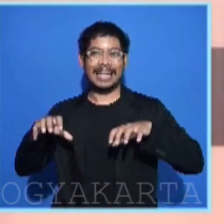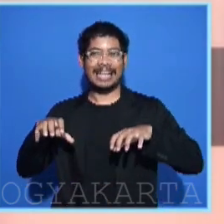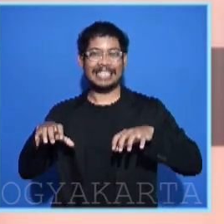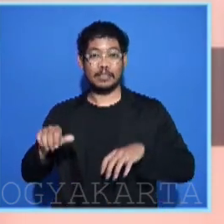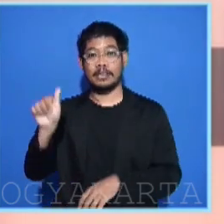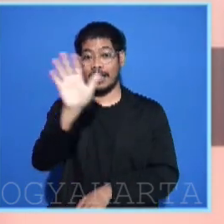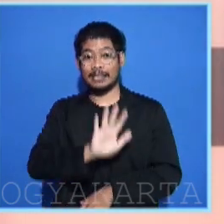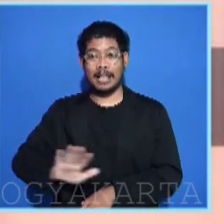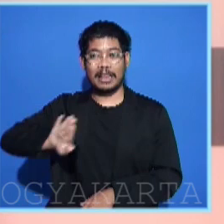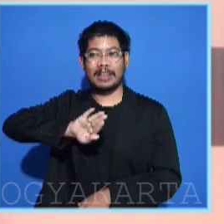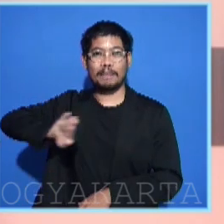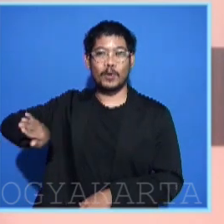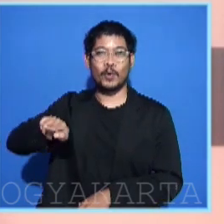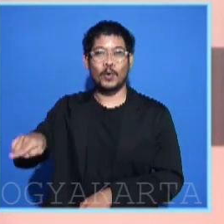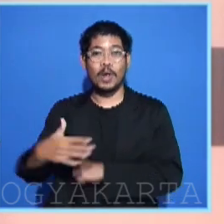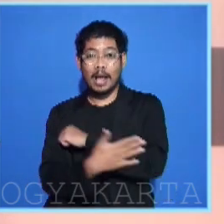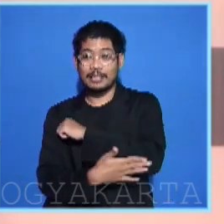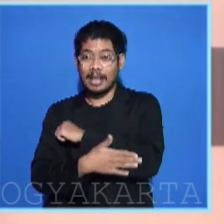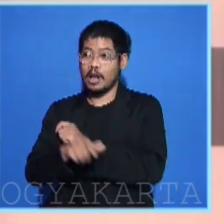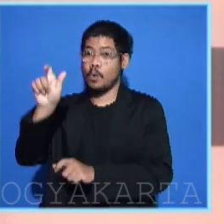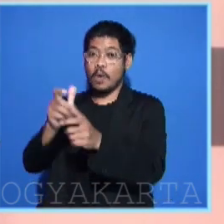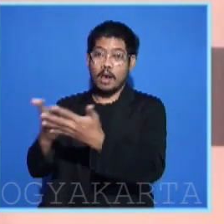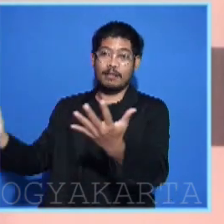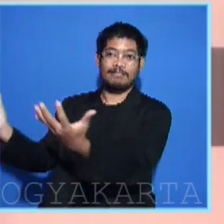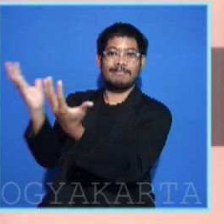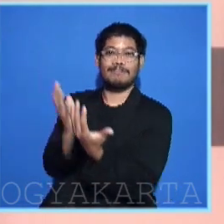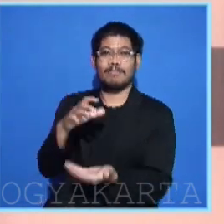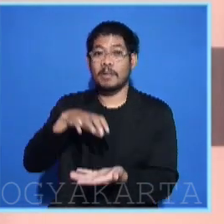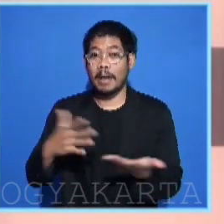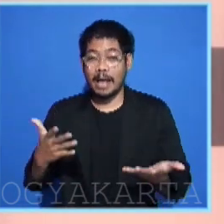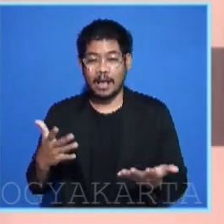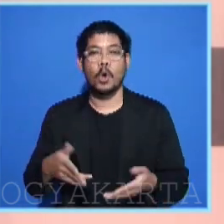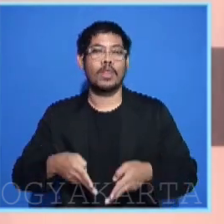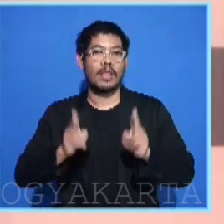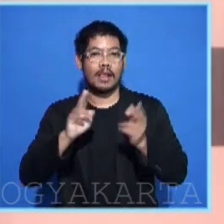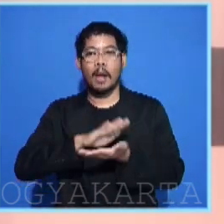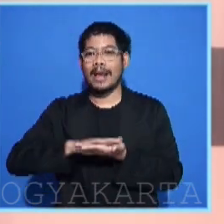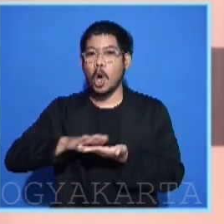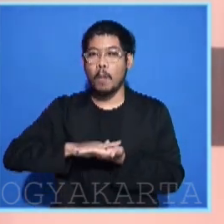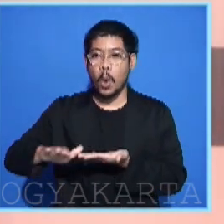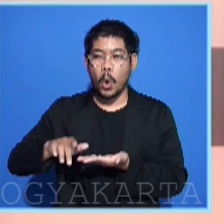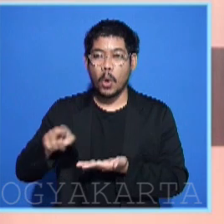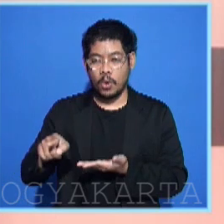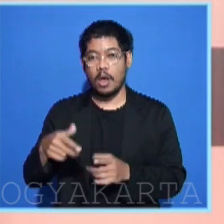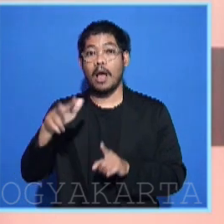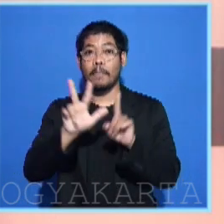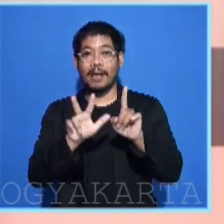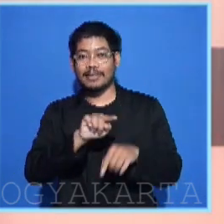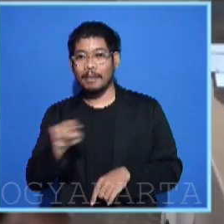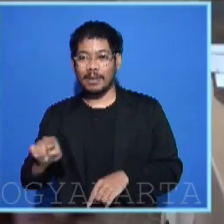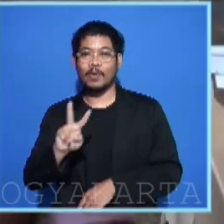negara kawasan Asia Timur di Ballroom Hotel Ambarukmo, Yogyakarta pada tanggal 18 hingga 21 September